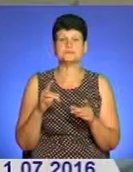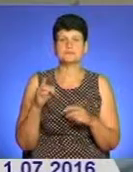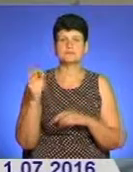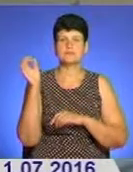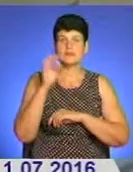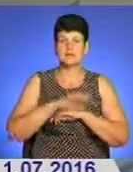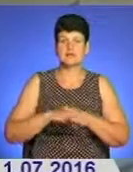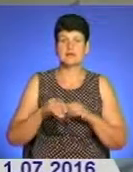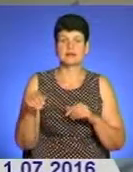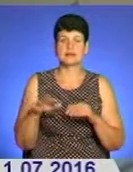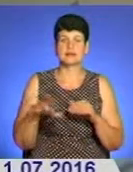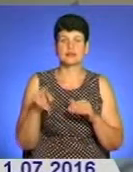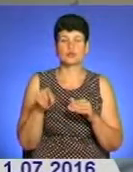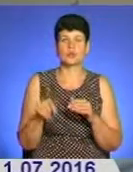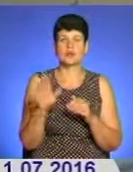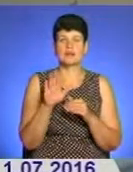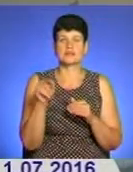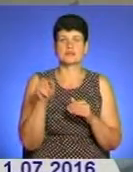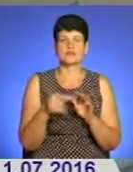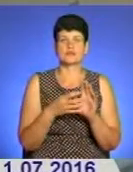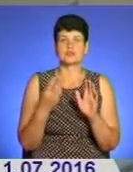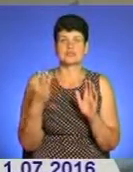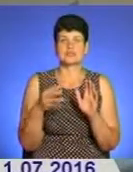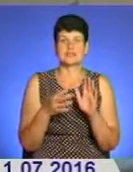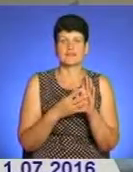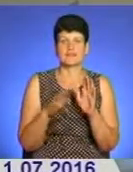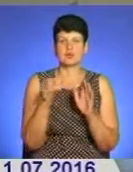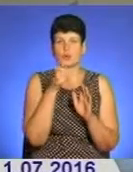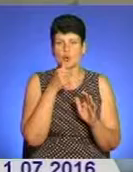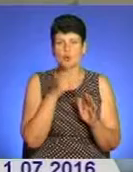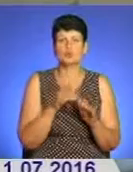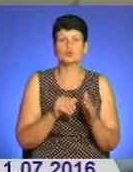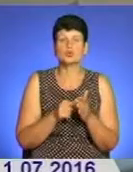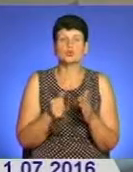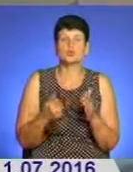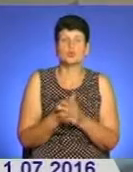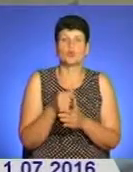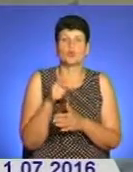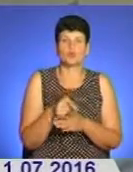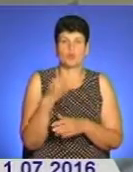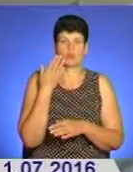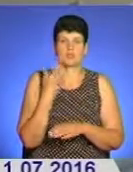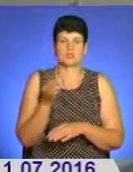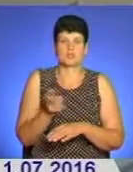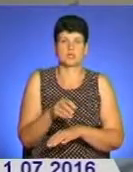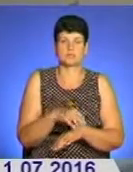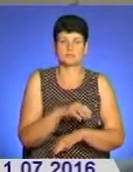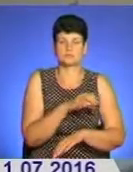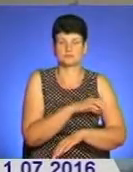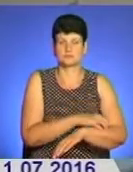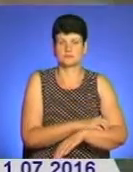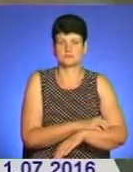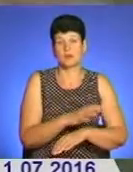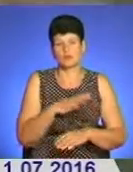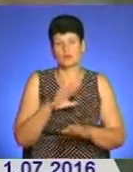вересня 1939 року, тобто до часу приходу радянської влади на землі Західної України. Ну і, звичайно, що було